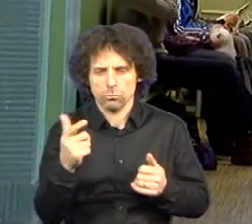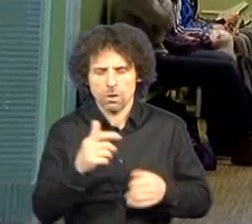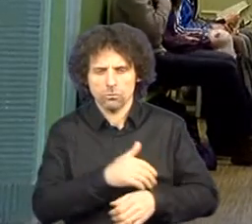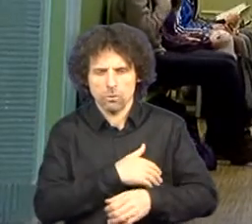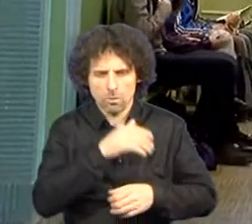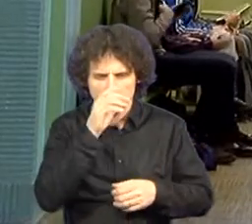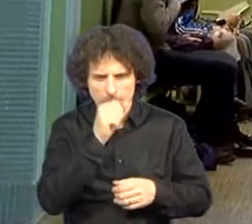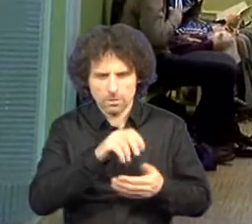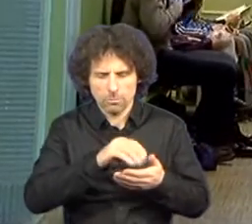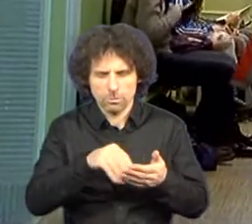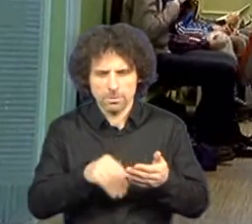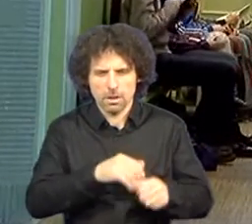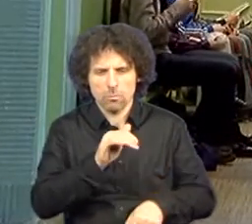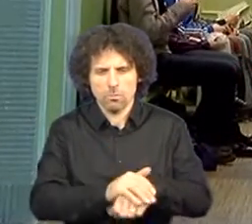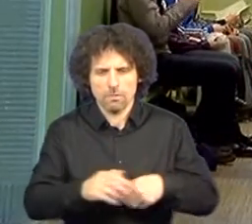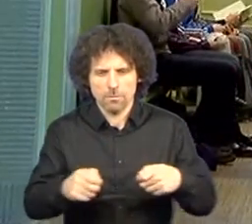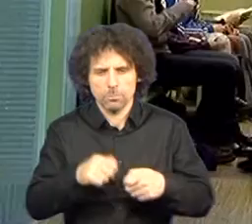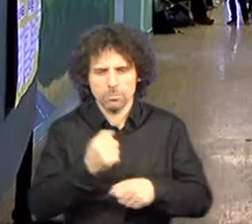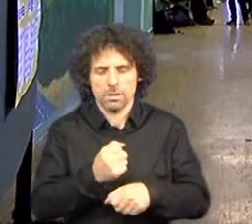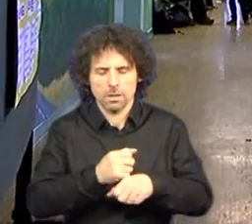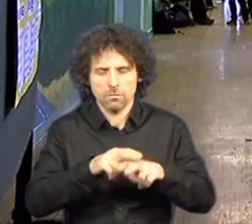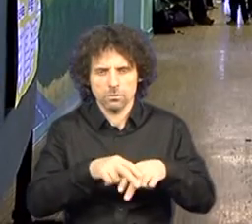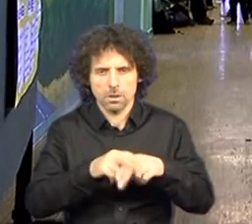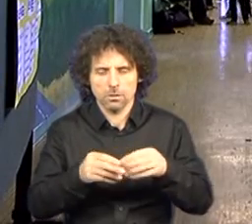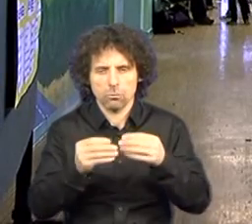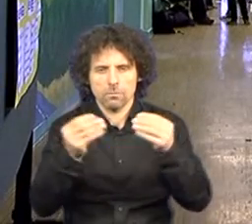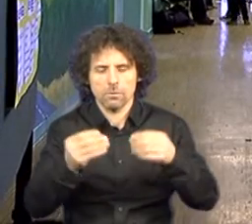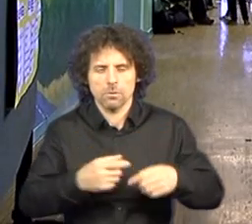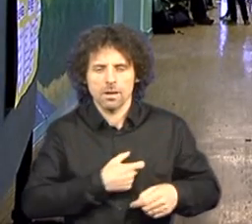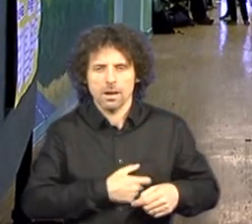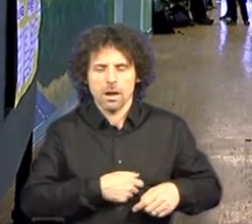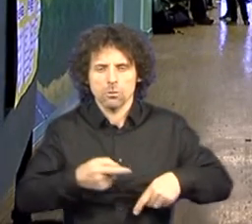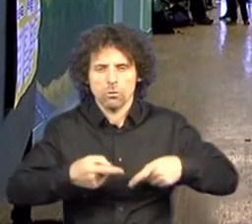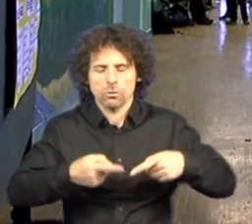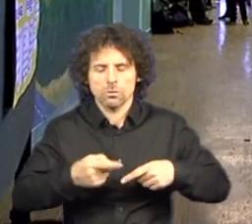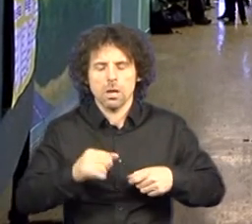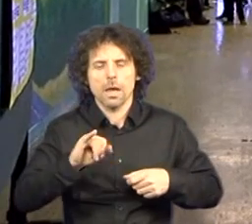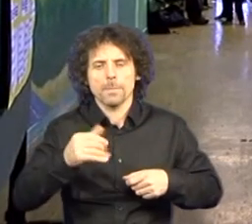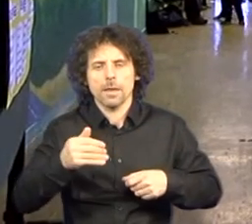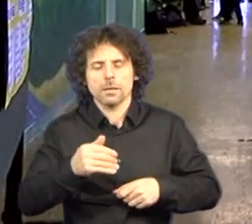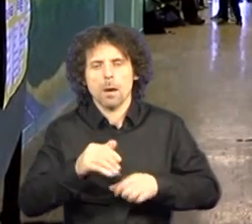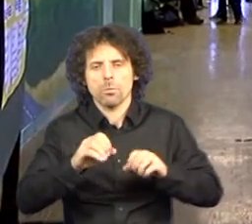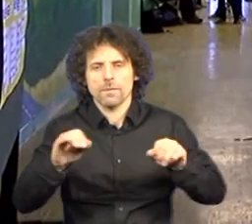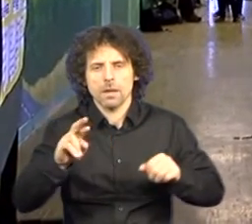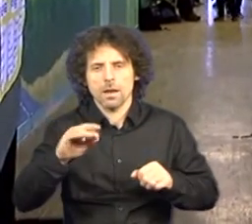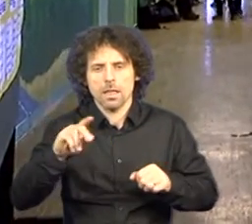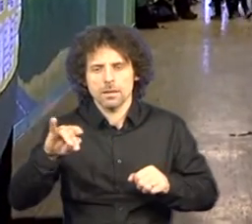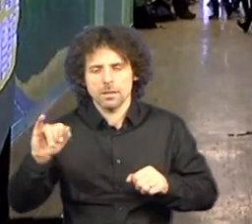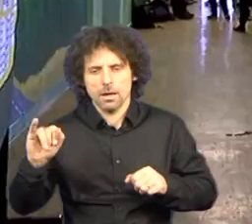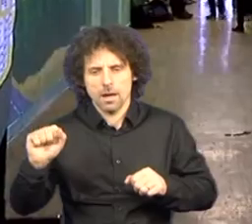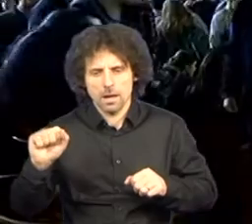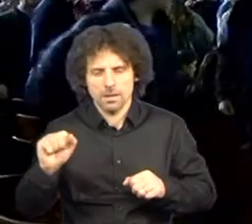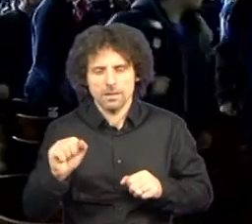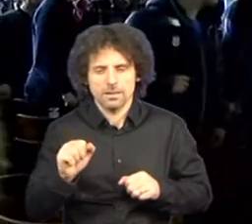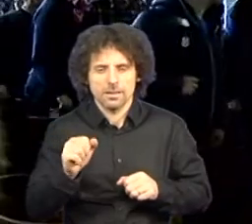szkoła w Zabrzu, która podpisała umowę o współpracę z Fundacją Rozwoju Kardiochirurgii imienia profesora Zbigniewa Religii. Pierwsza była